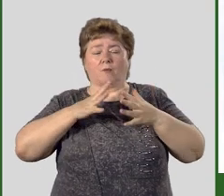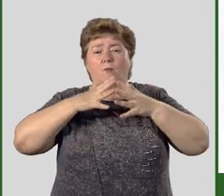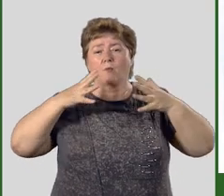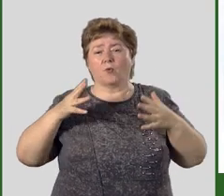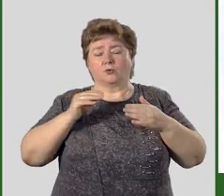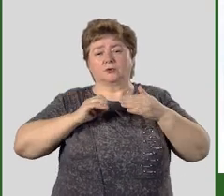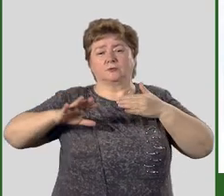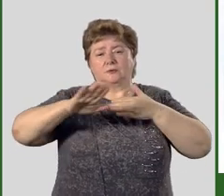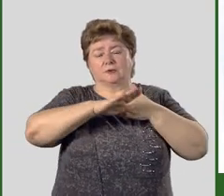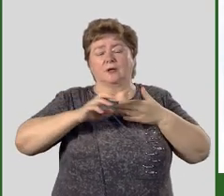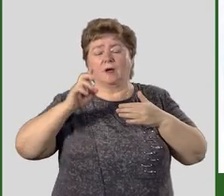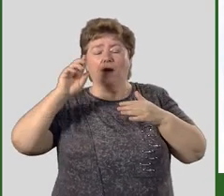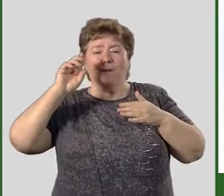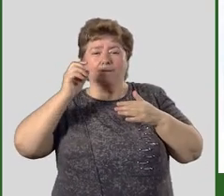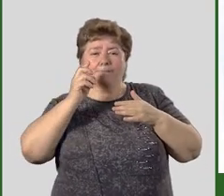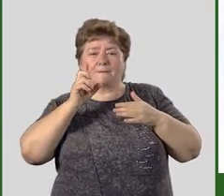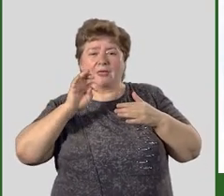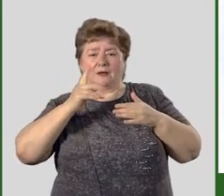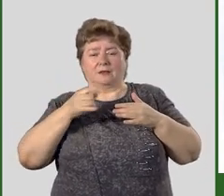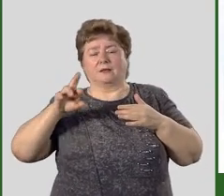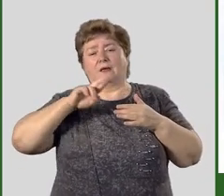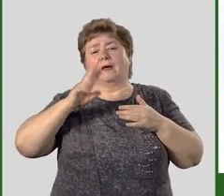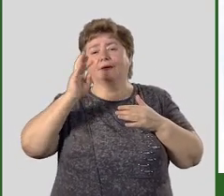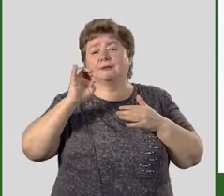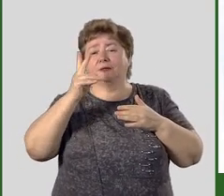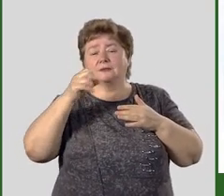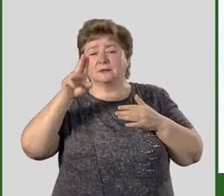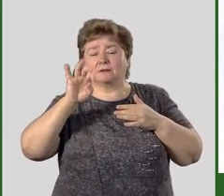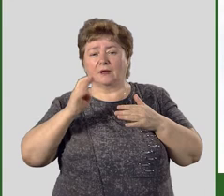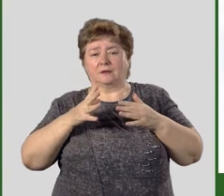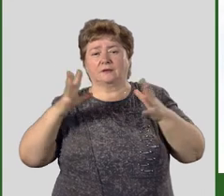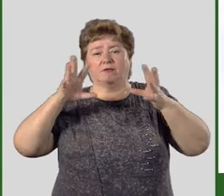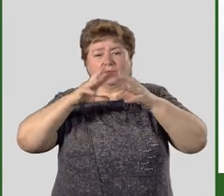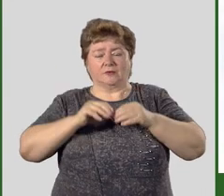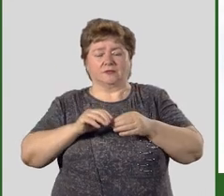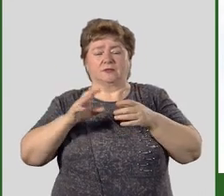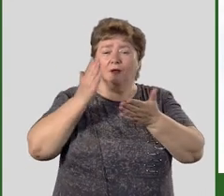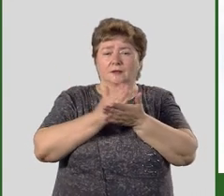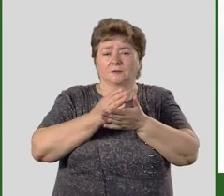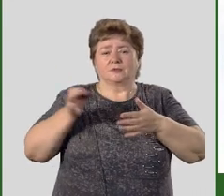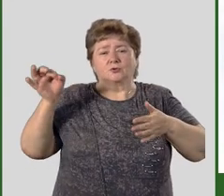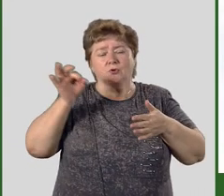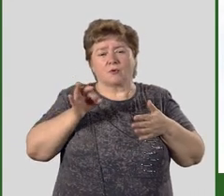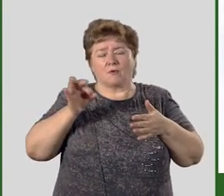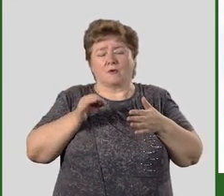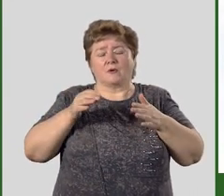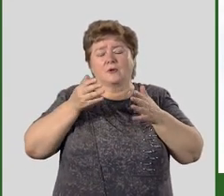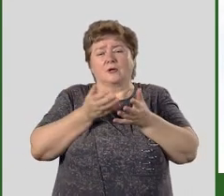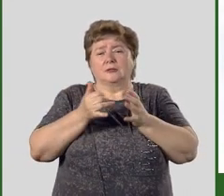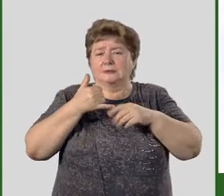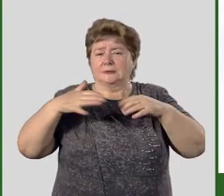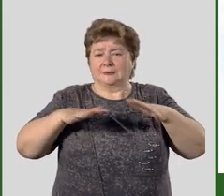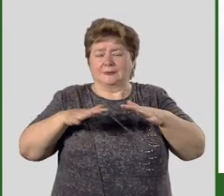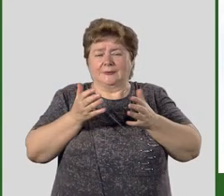больше территории Бельгии и Нидерландов вместе взятых. Расположено озеро в